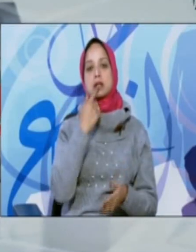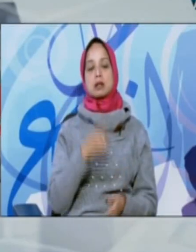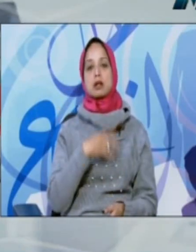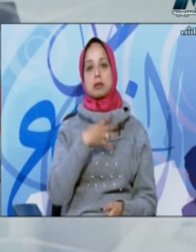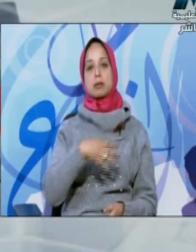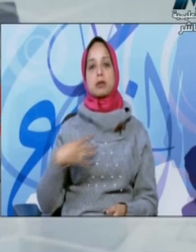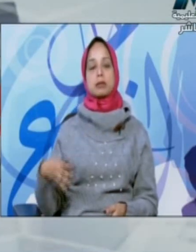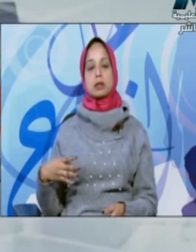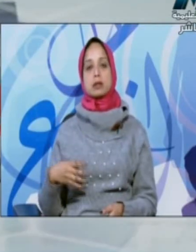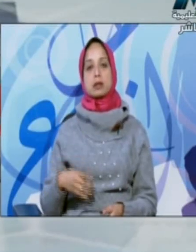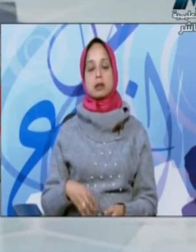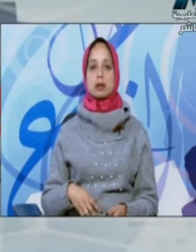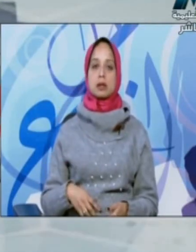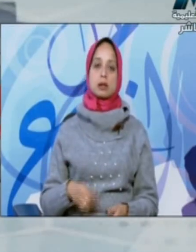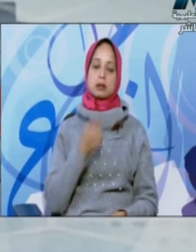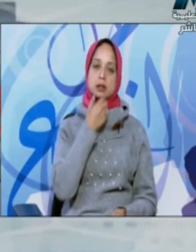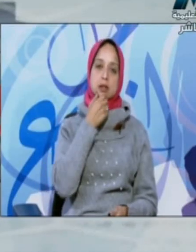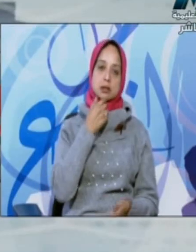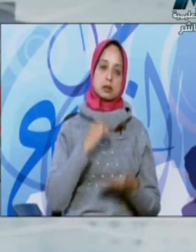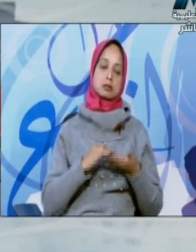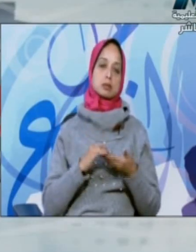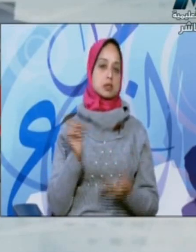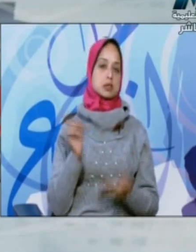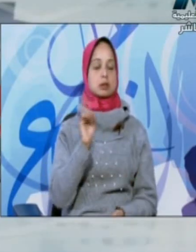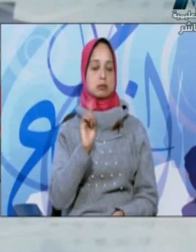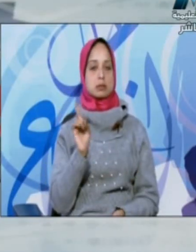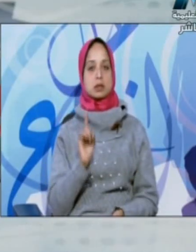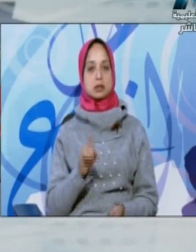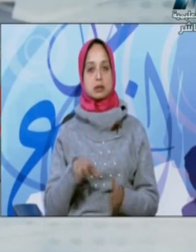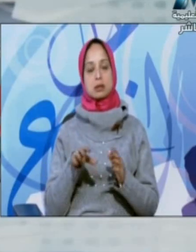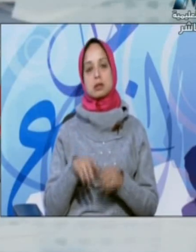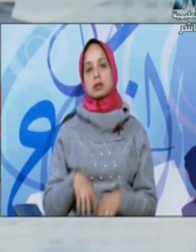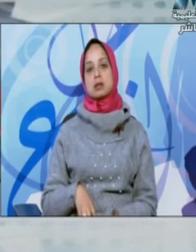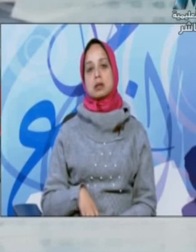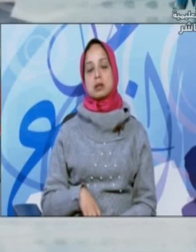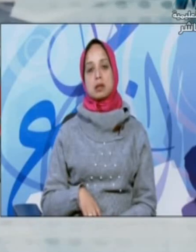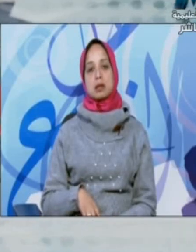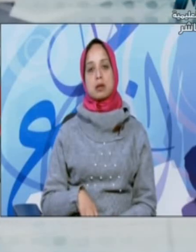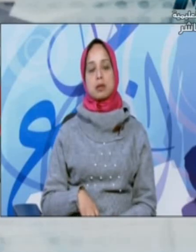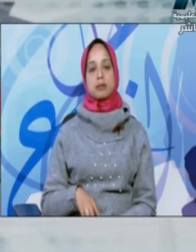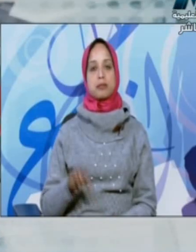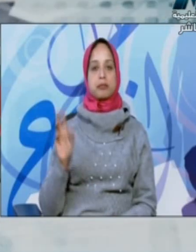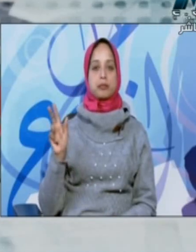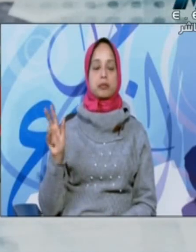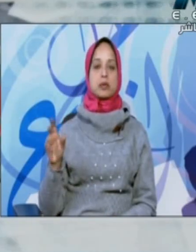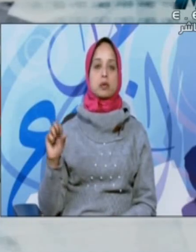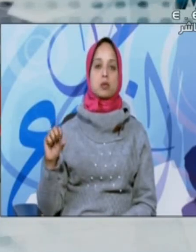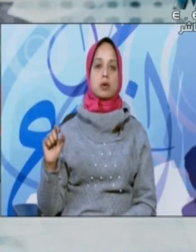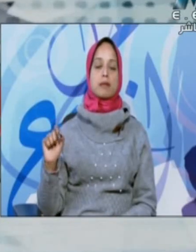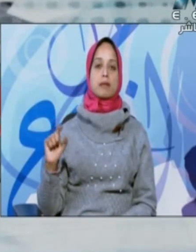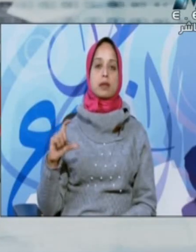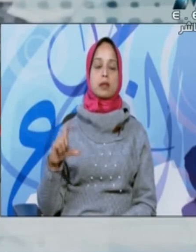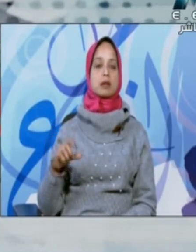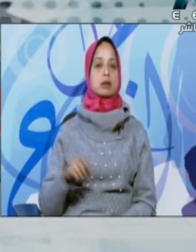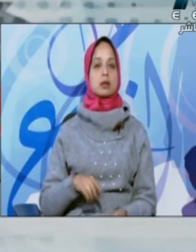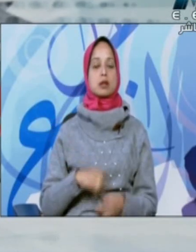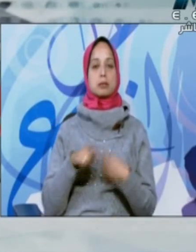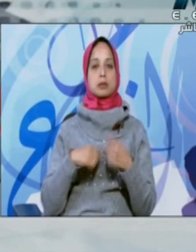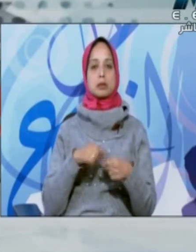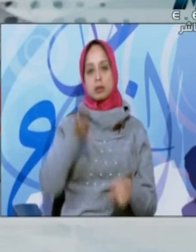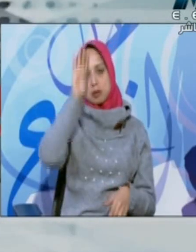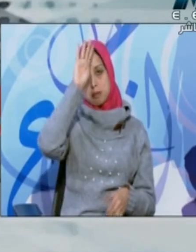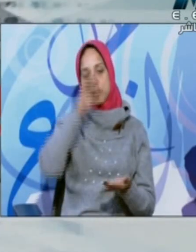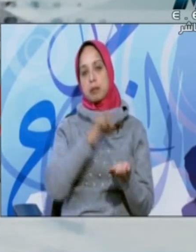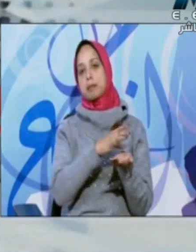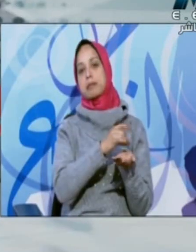لم تكن انجلترا في حاجه للمساعده، مش عايزه بقى مساعده من الوفد، طلبت من الملك اقاله النحاس، شيله